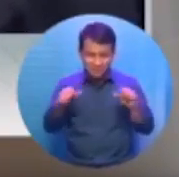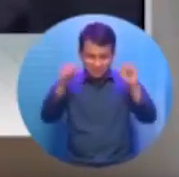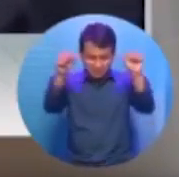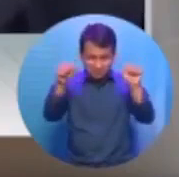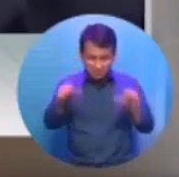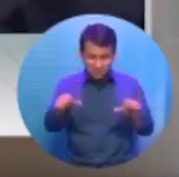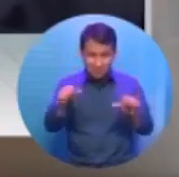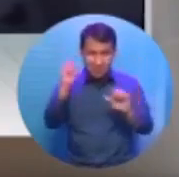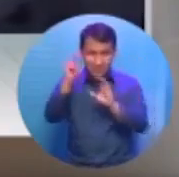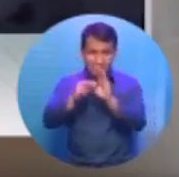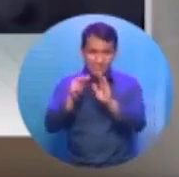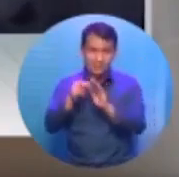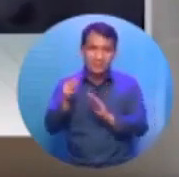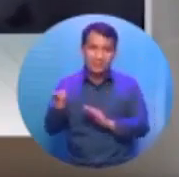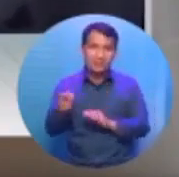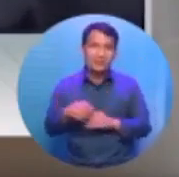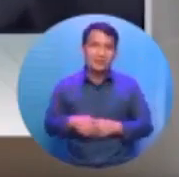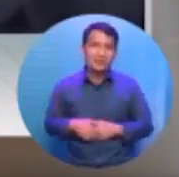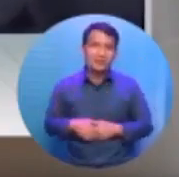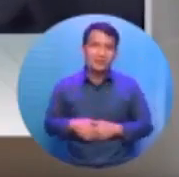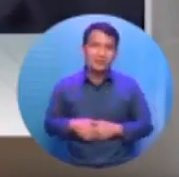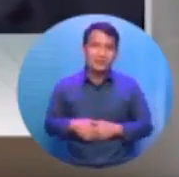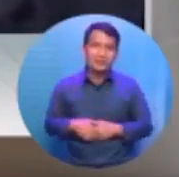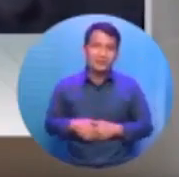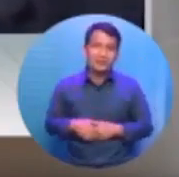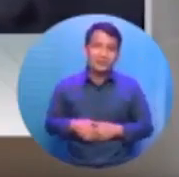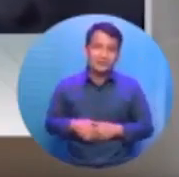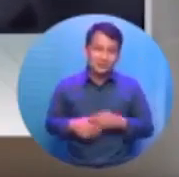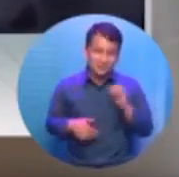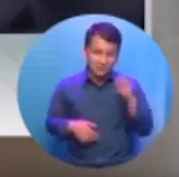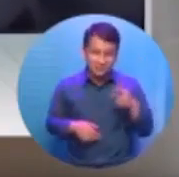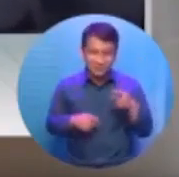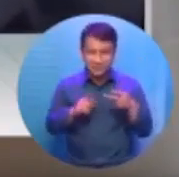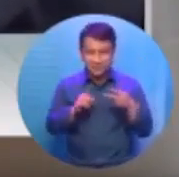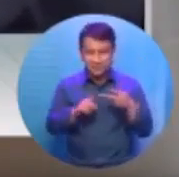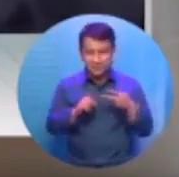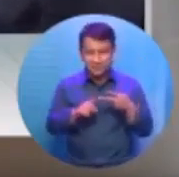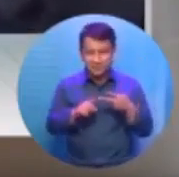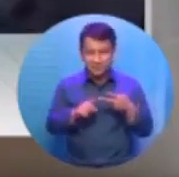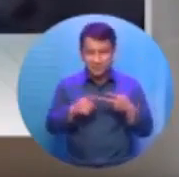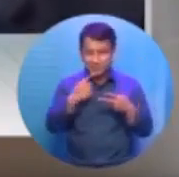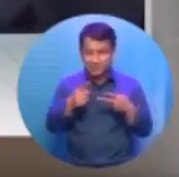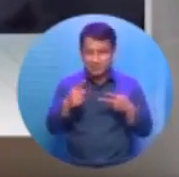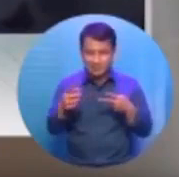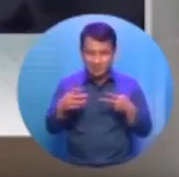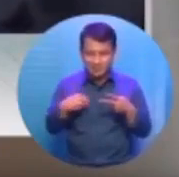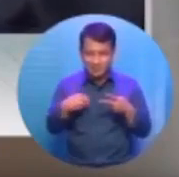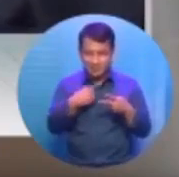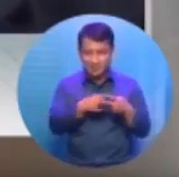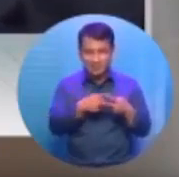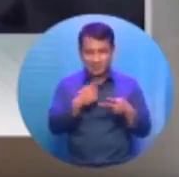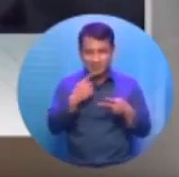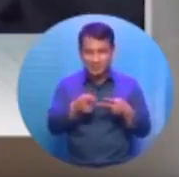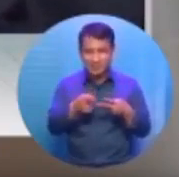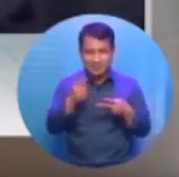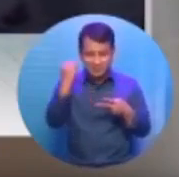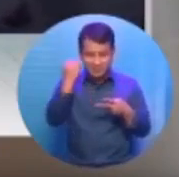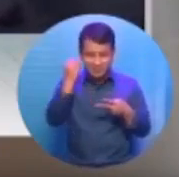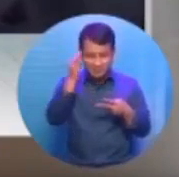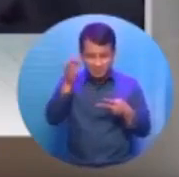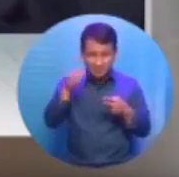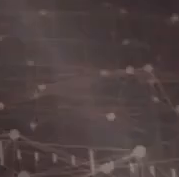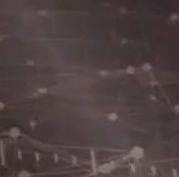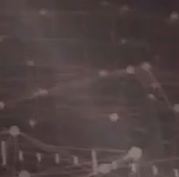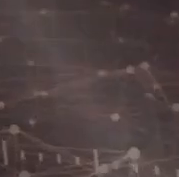pag-post ng video. Yes, sir. And then number two, inaamin naman ni Mr. Jeffrey Mejia